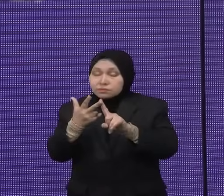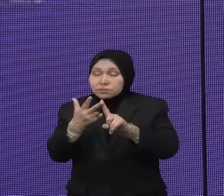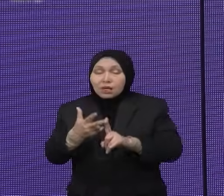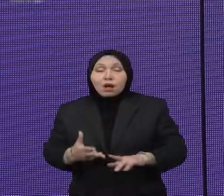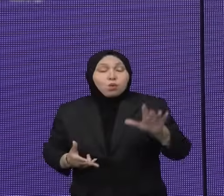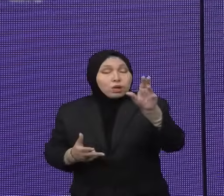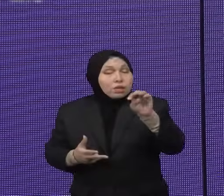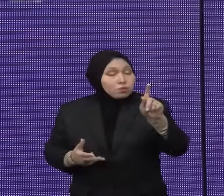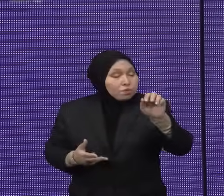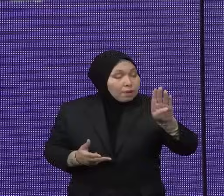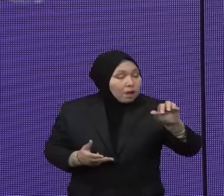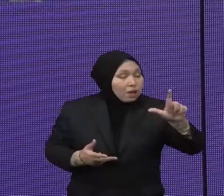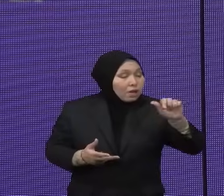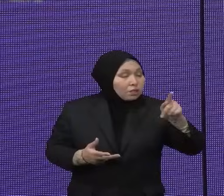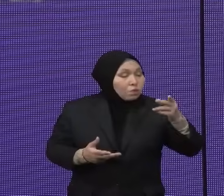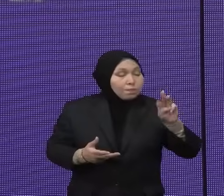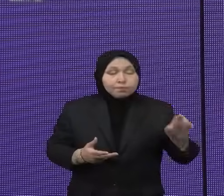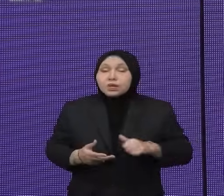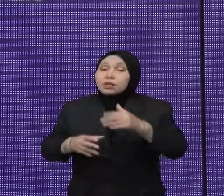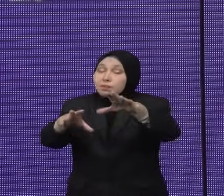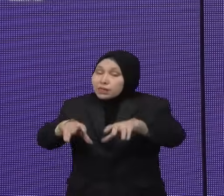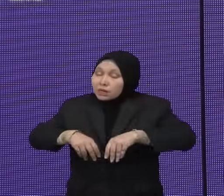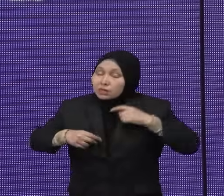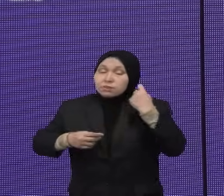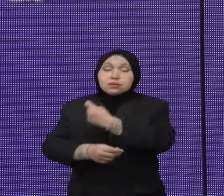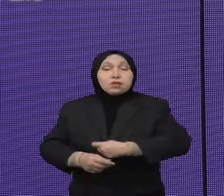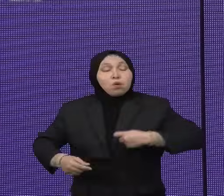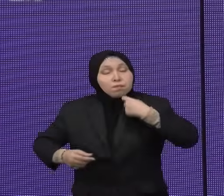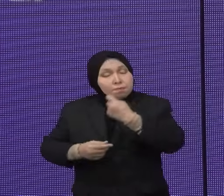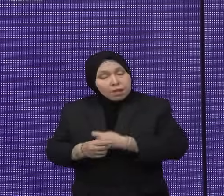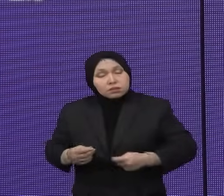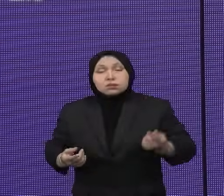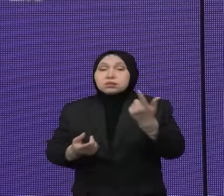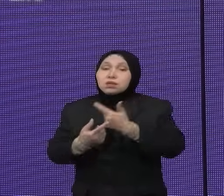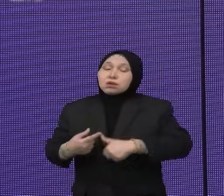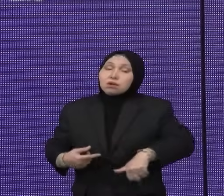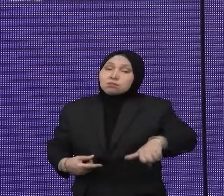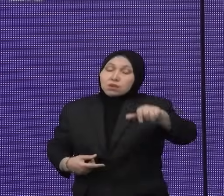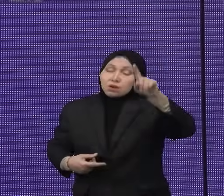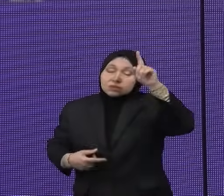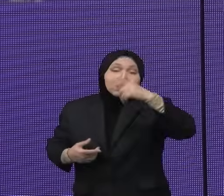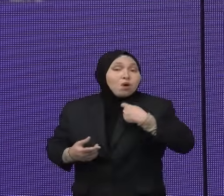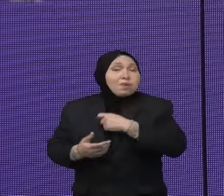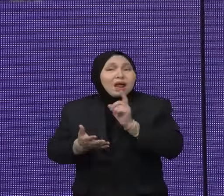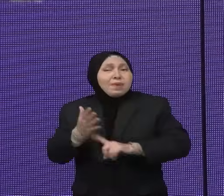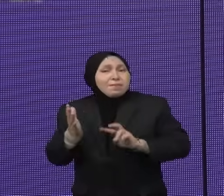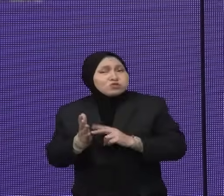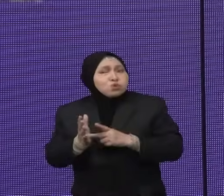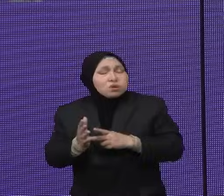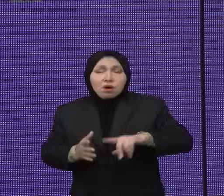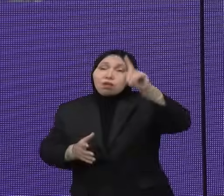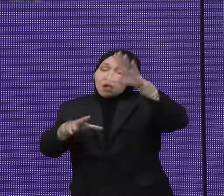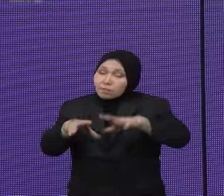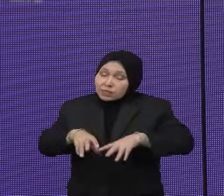yatuba alaikum, dan dia menerima taubat kepada kamu, ya. Dan bila bercakap tentang taubat ini, apa maksudnya? Bila Allah